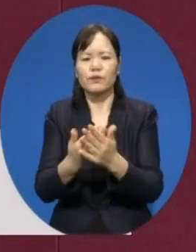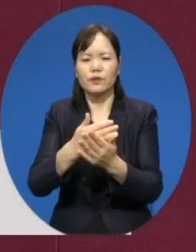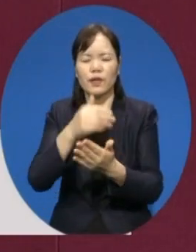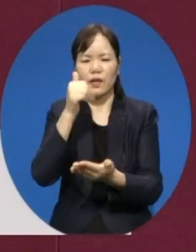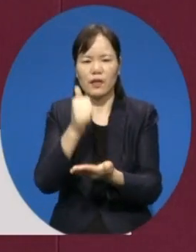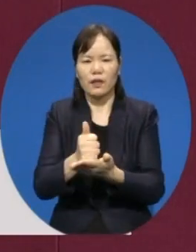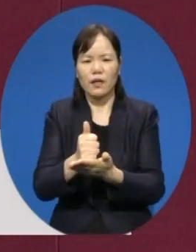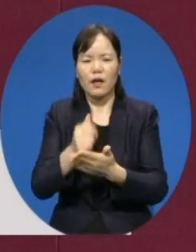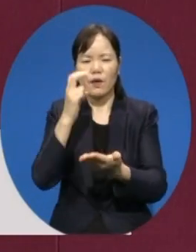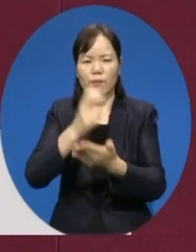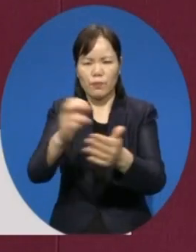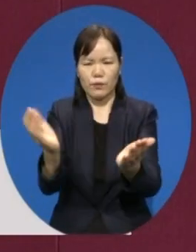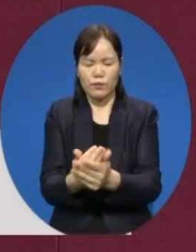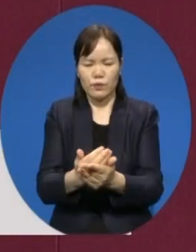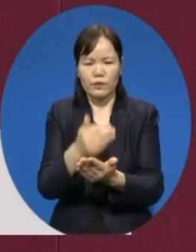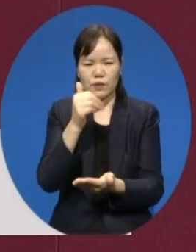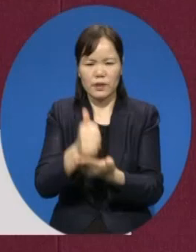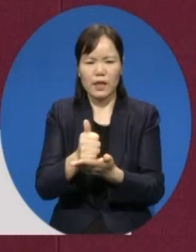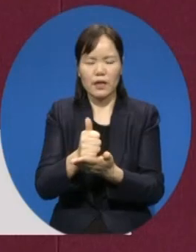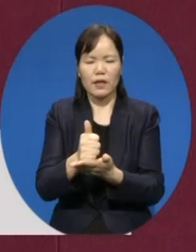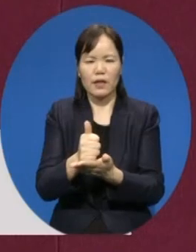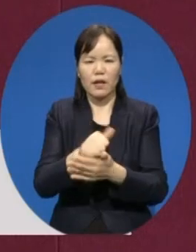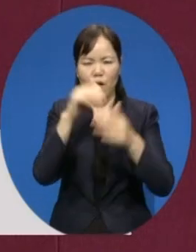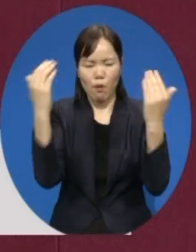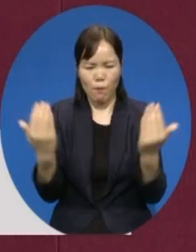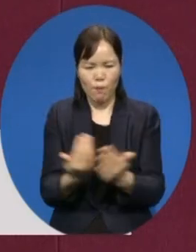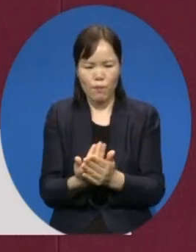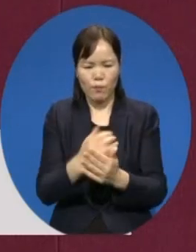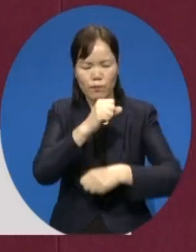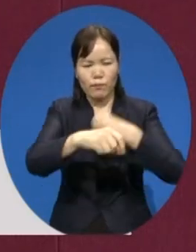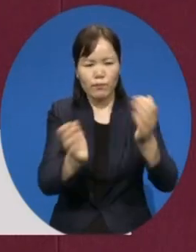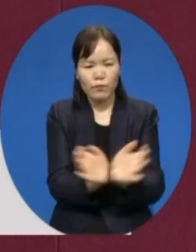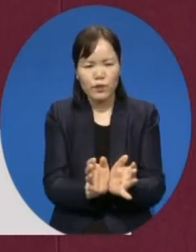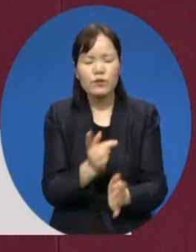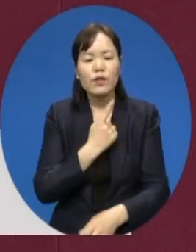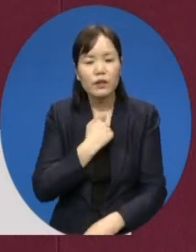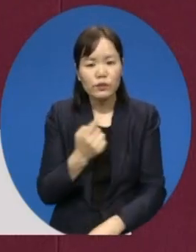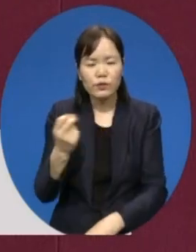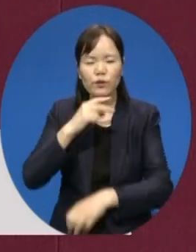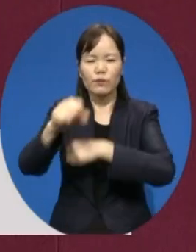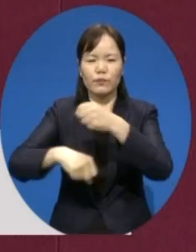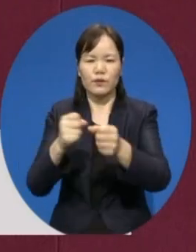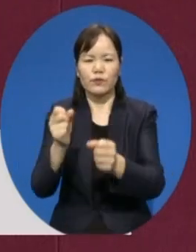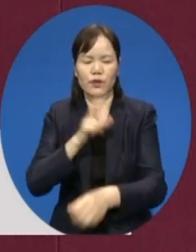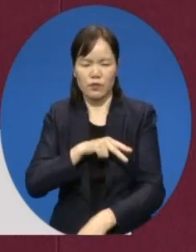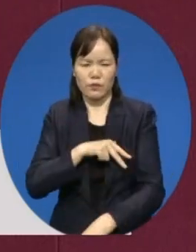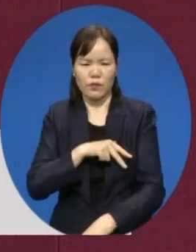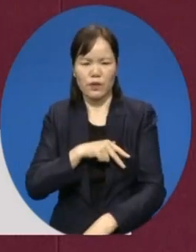모두 민주당 출신 아니면 민주당 현역 국회의원입니다. 선거 중립,